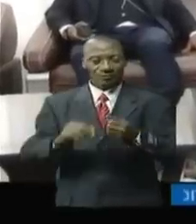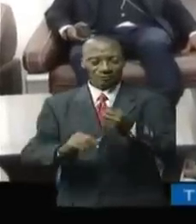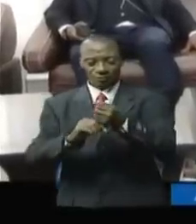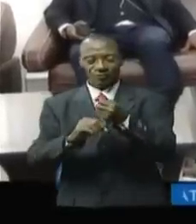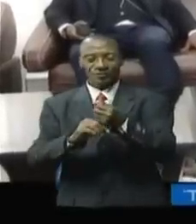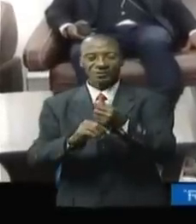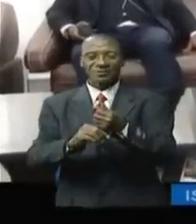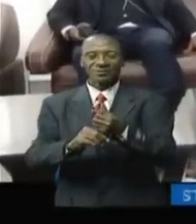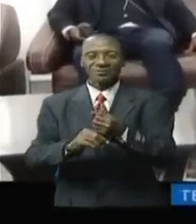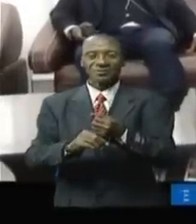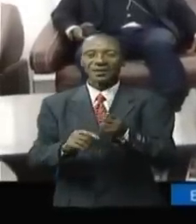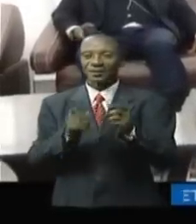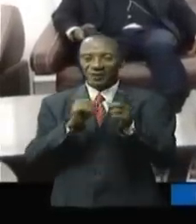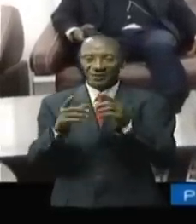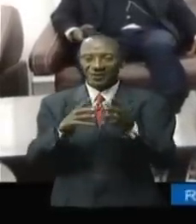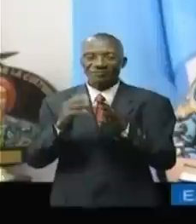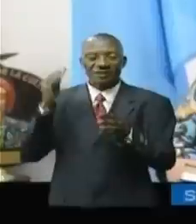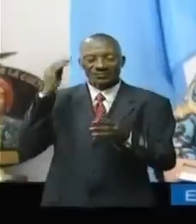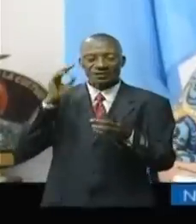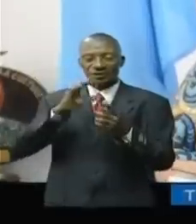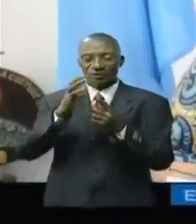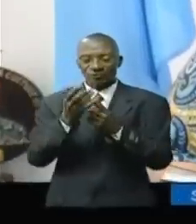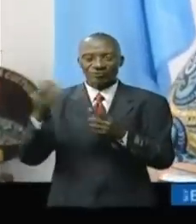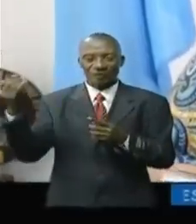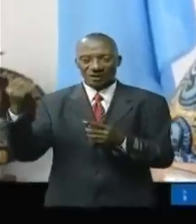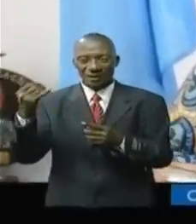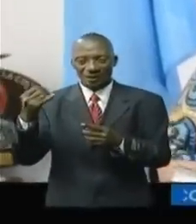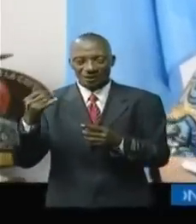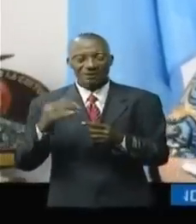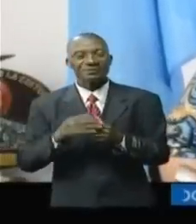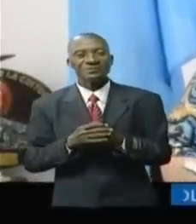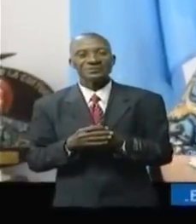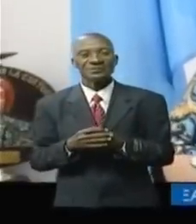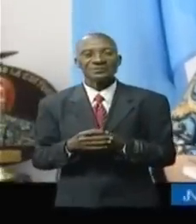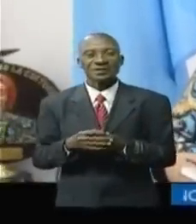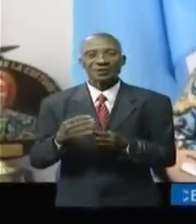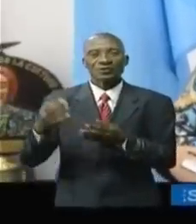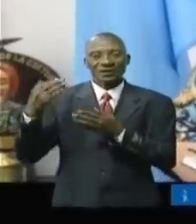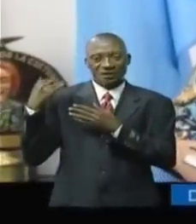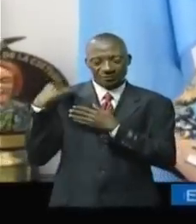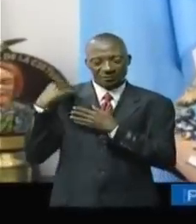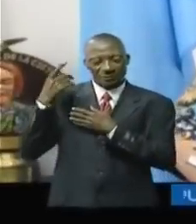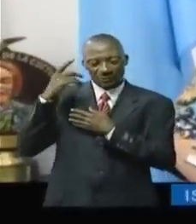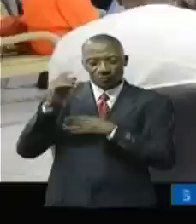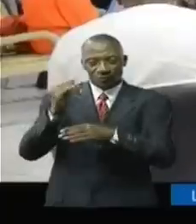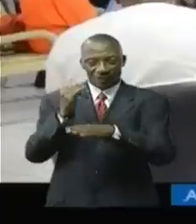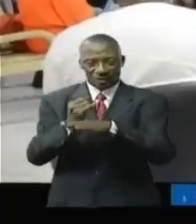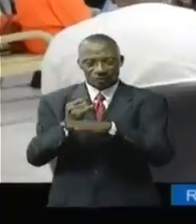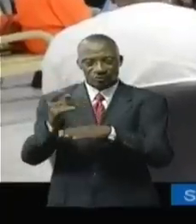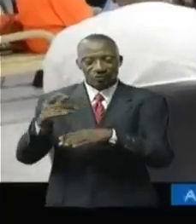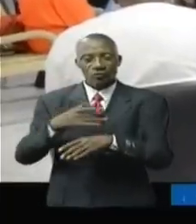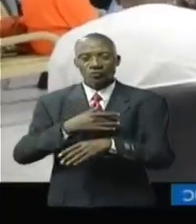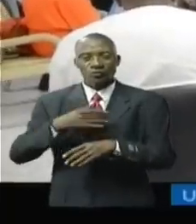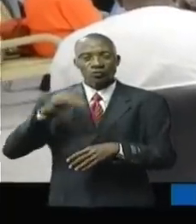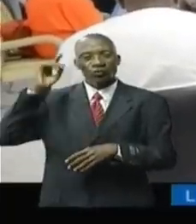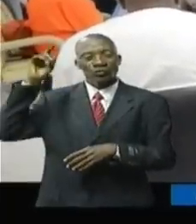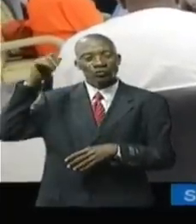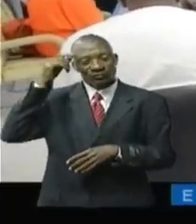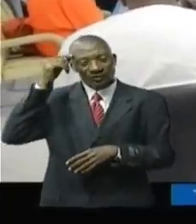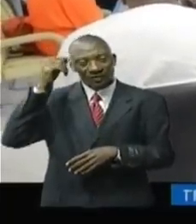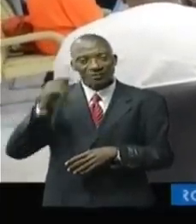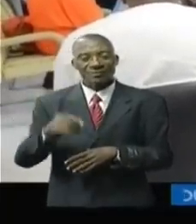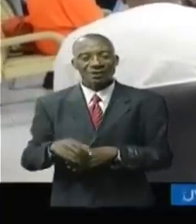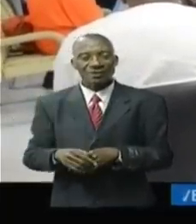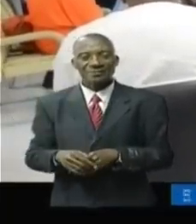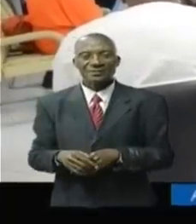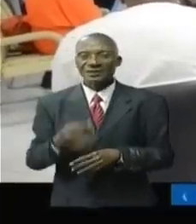Arts, Catherine Katungu Fura. La ministre de la Culture a, au nom du gouvernement congolais, remercié son hôte pour l'appui de